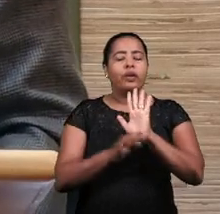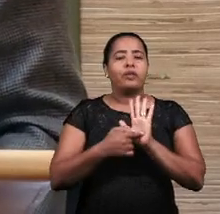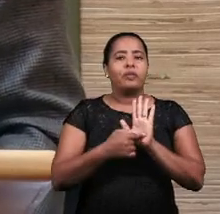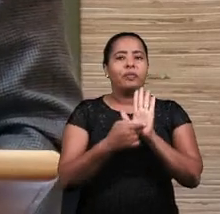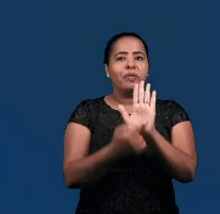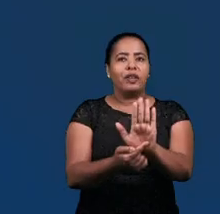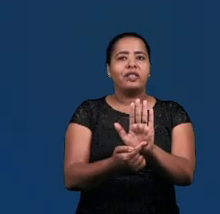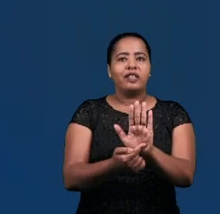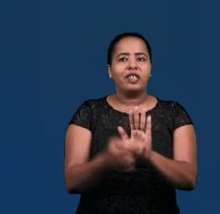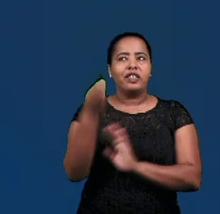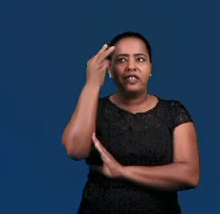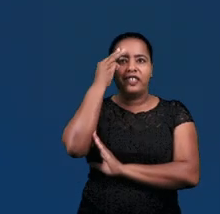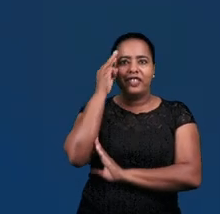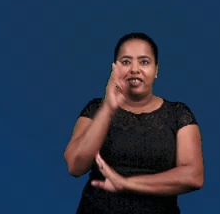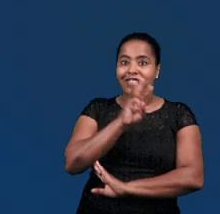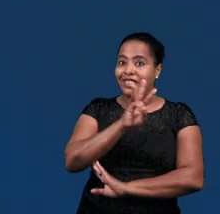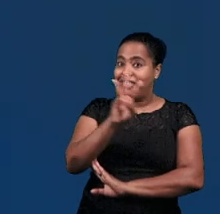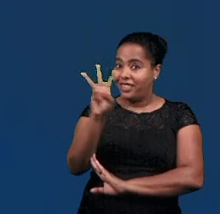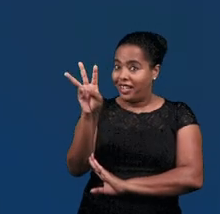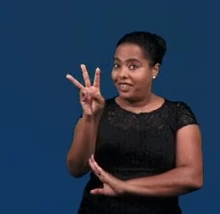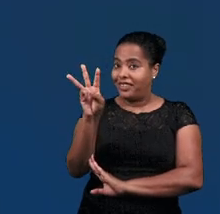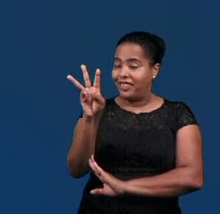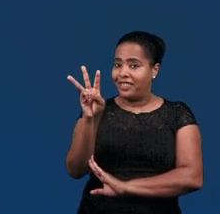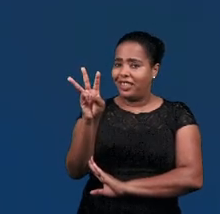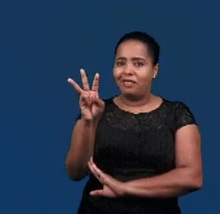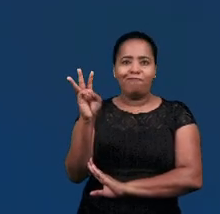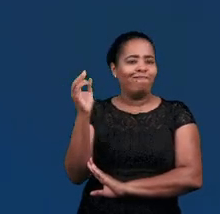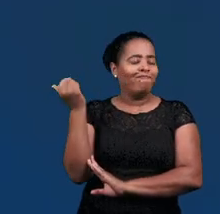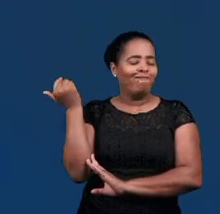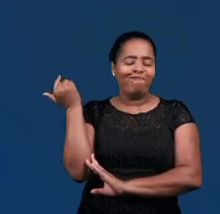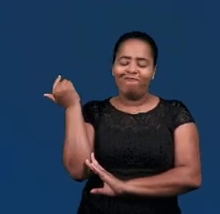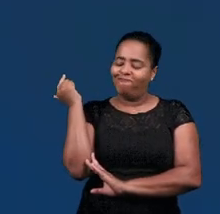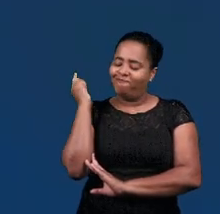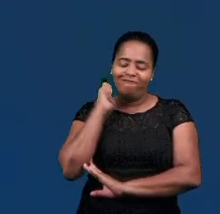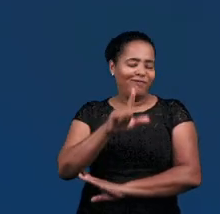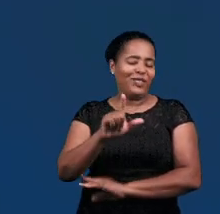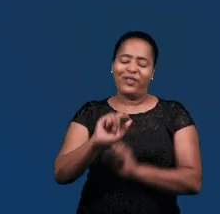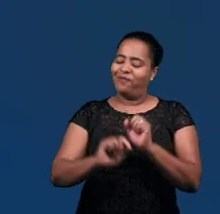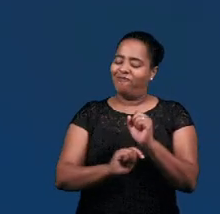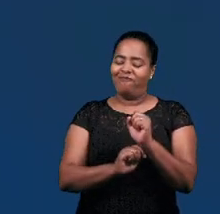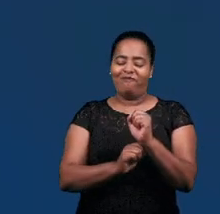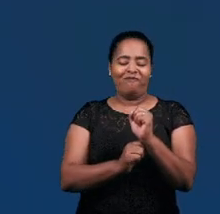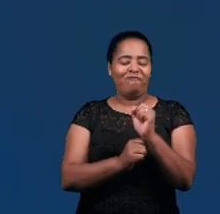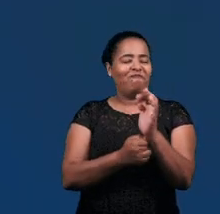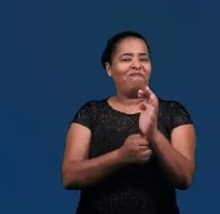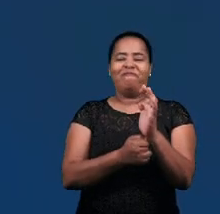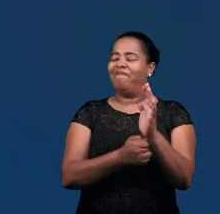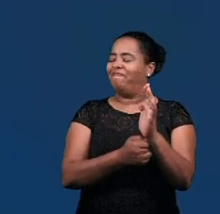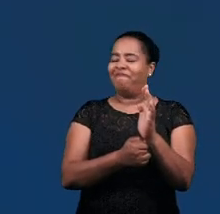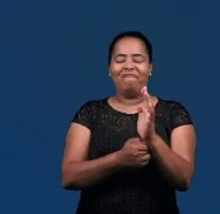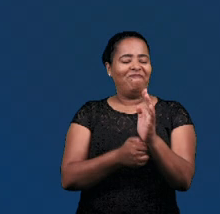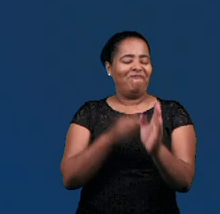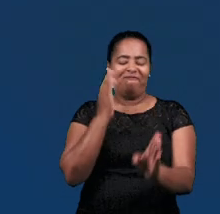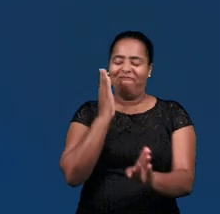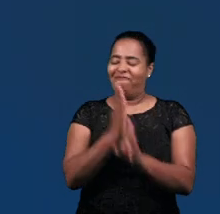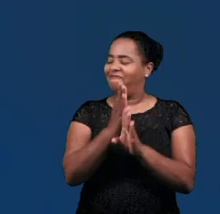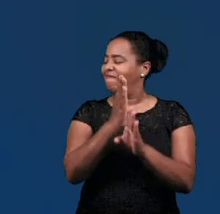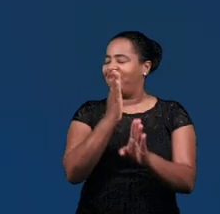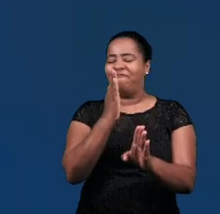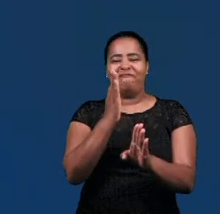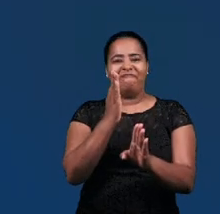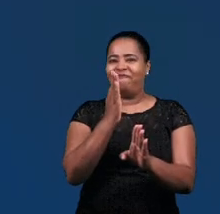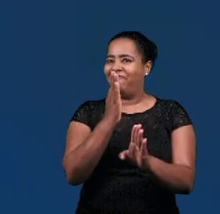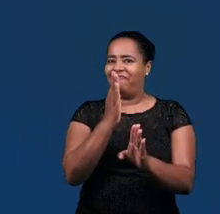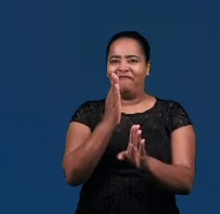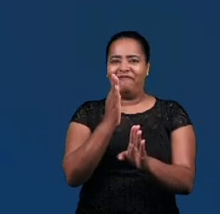qu'en 3 jours, il n'arrivait pas répondre à l'énigme. Il ne pouvait pas deviner. C'était